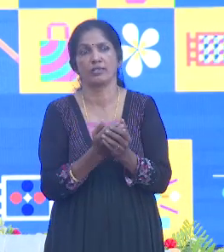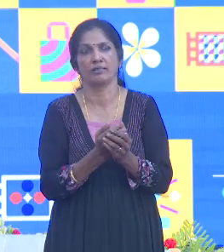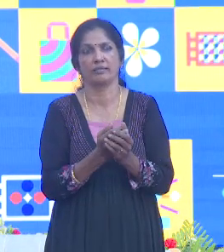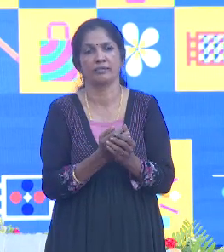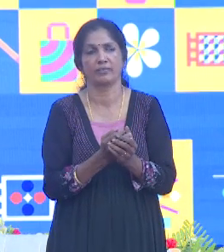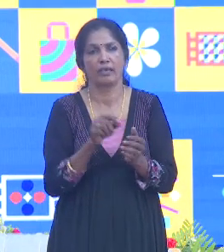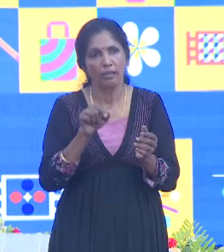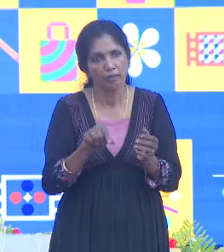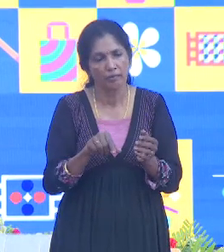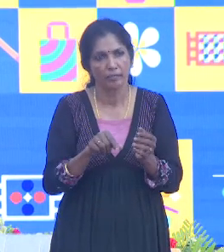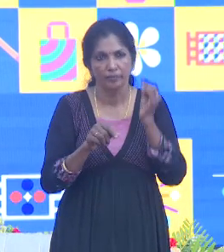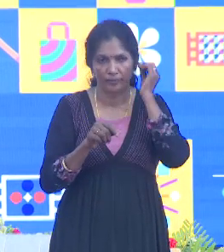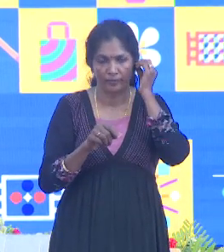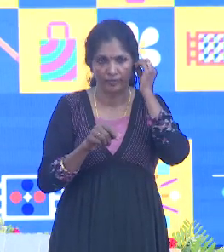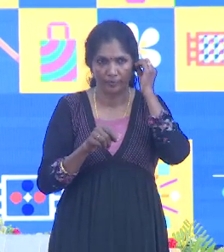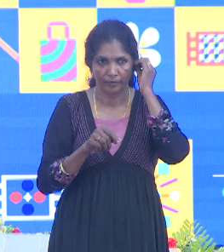ഇപ്പം